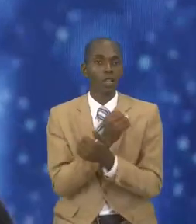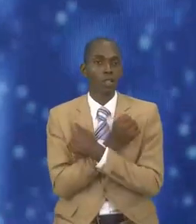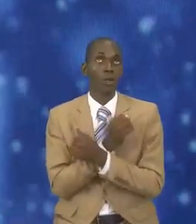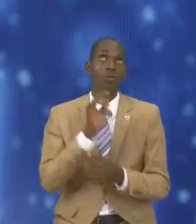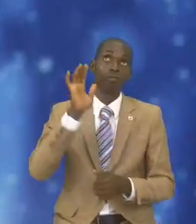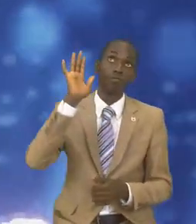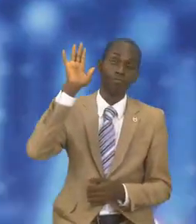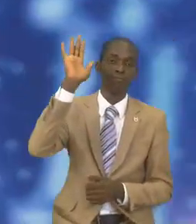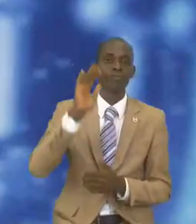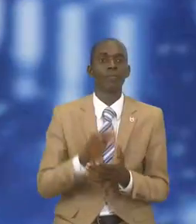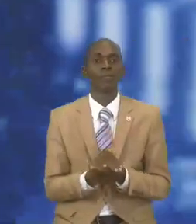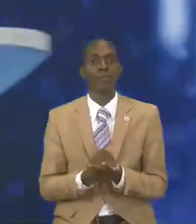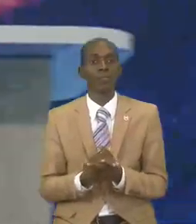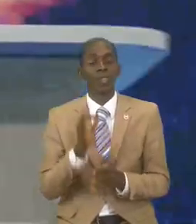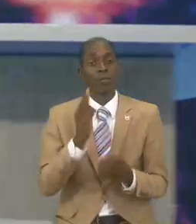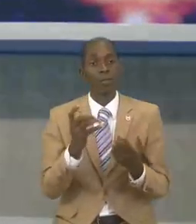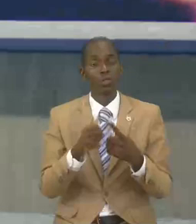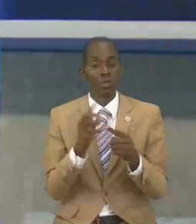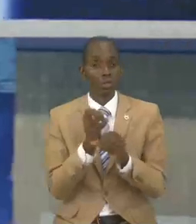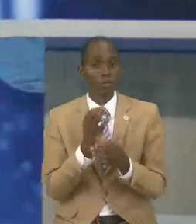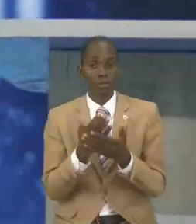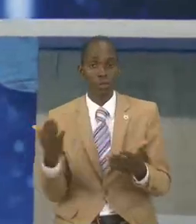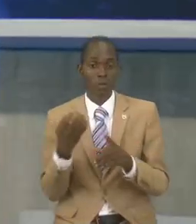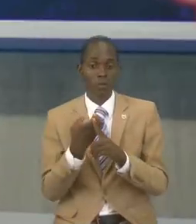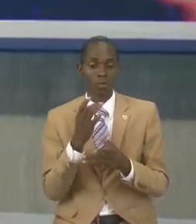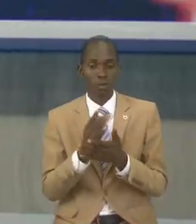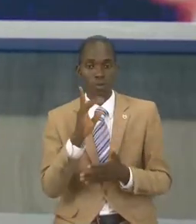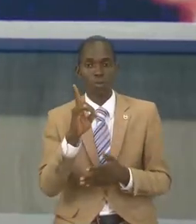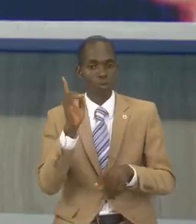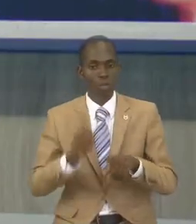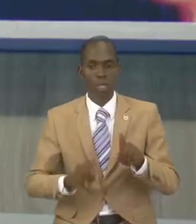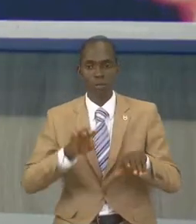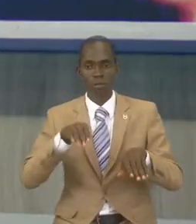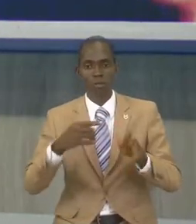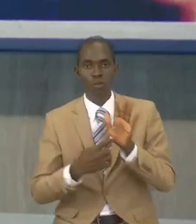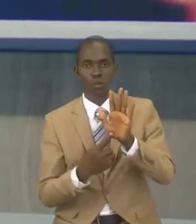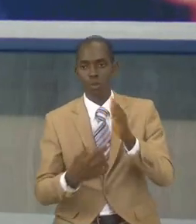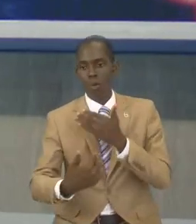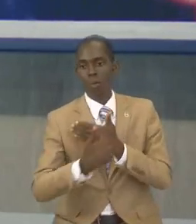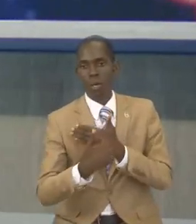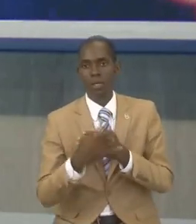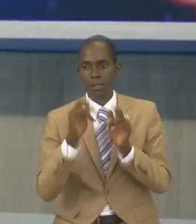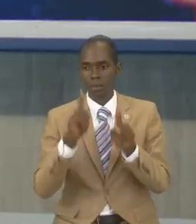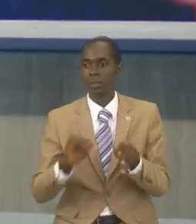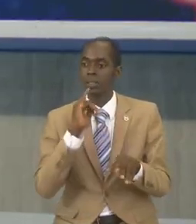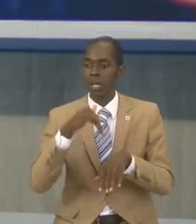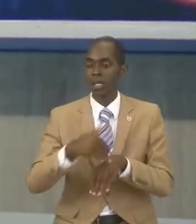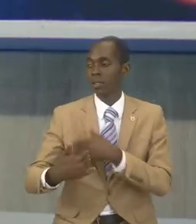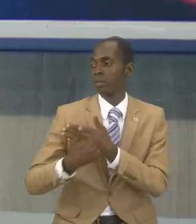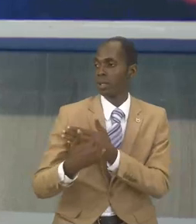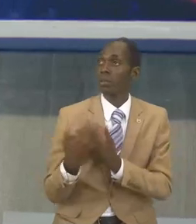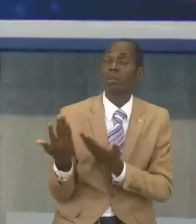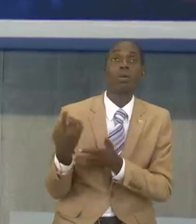t'aiment. Si je veux recevoir quelque chose de quelqu'un, je ne peux pas lui tourner mon dos. Et il lui est derrière, et il dit,